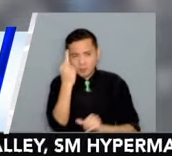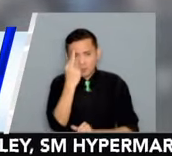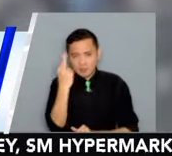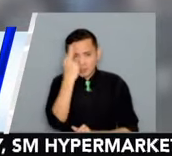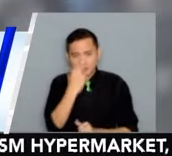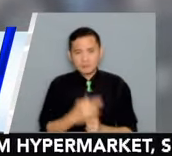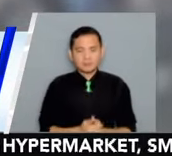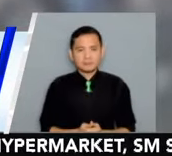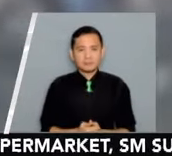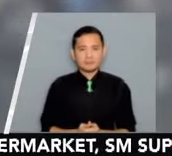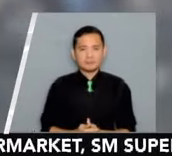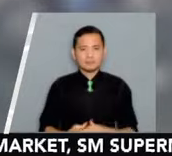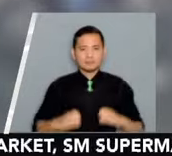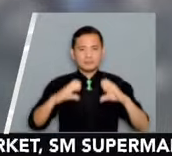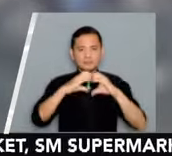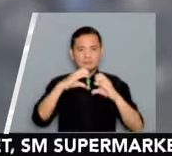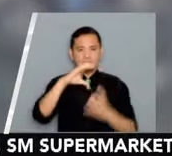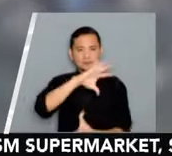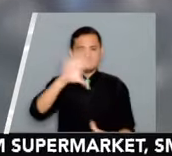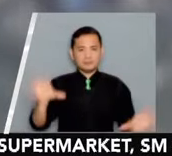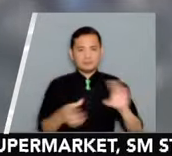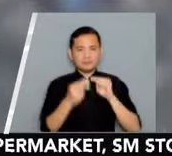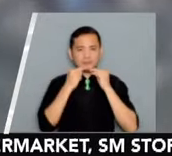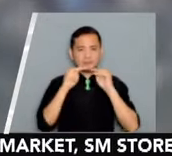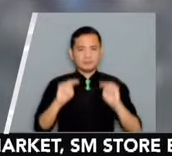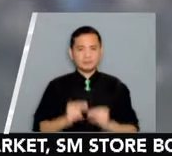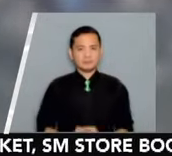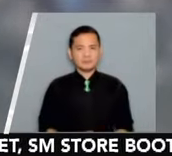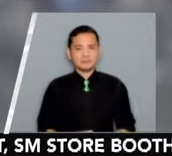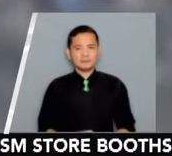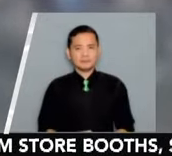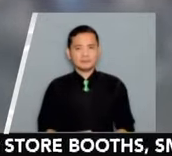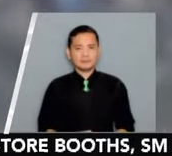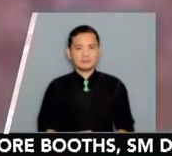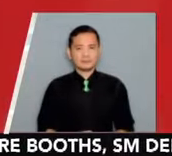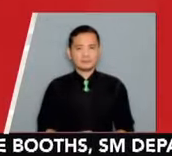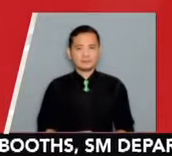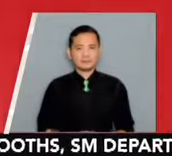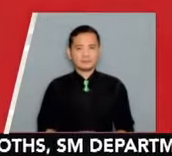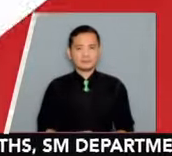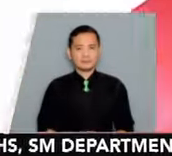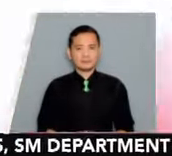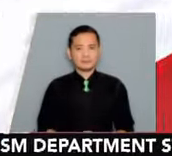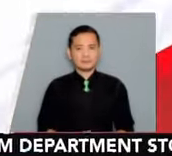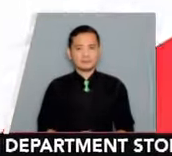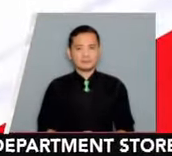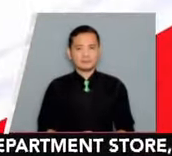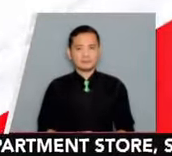unang balita. Nico Wahe para sa GMA Integrated News.